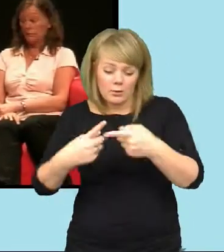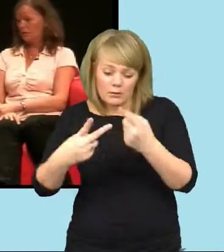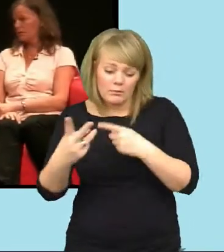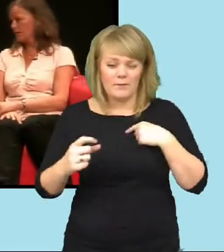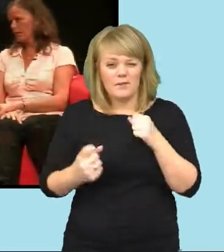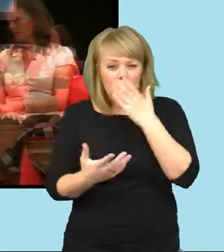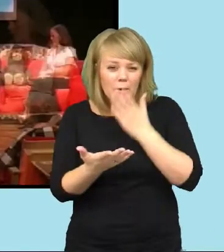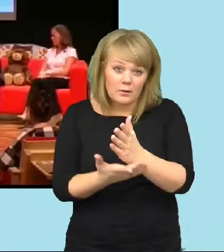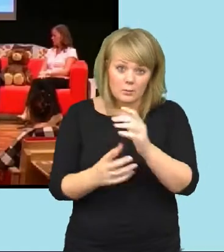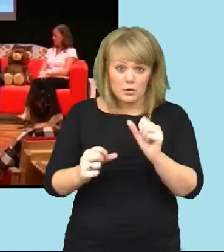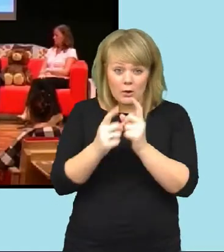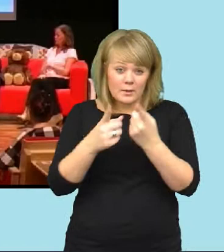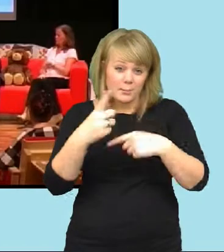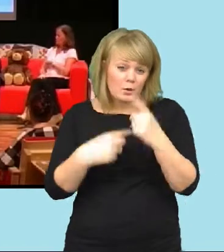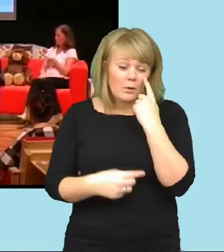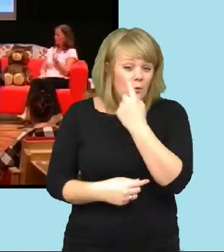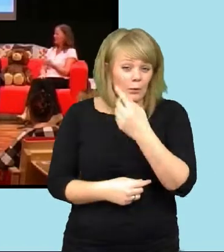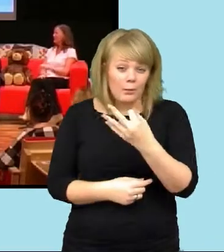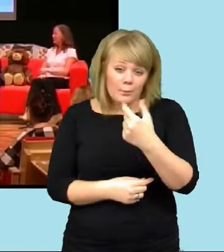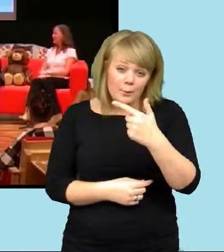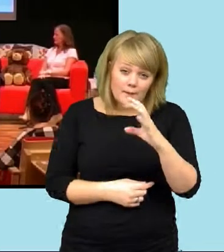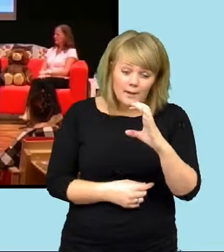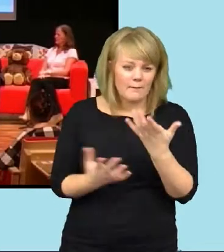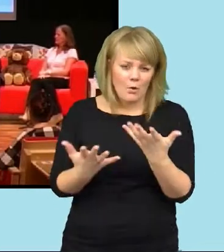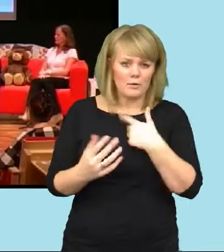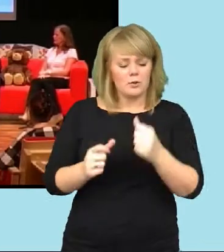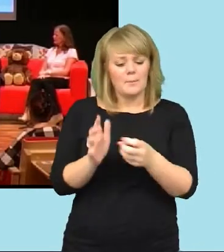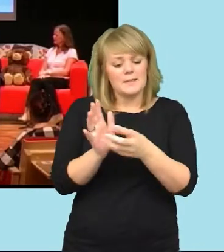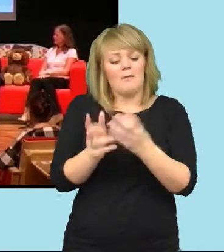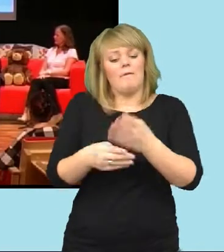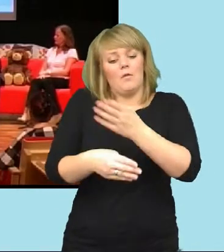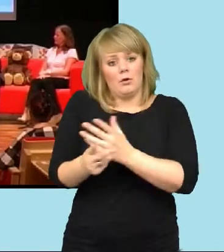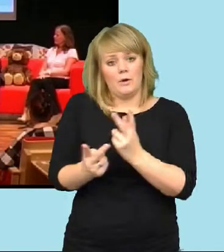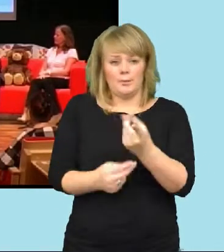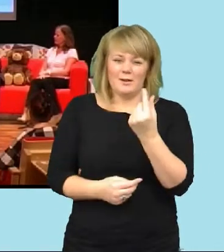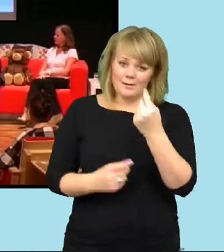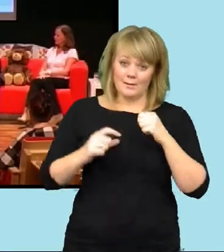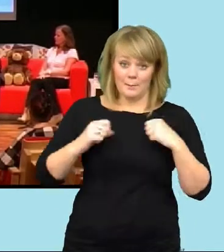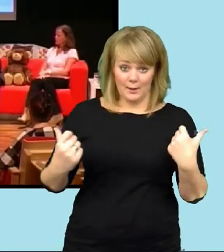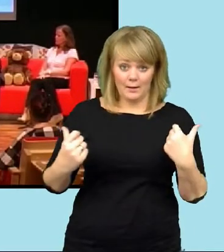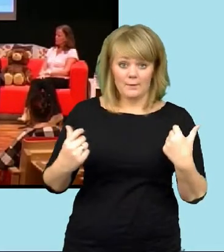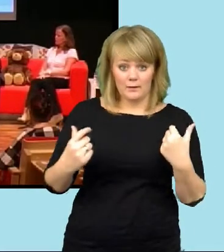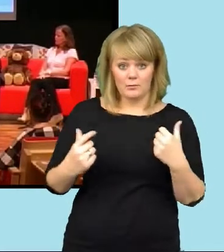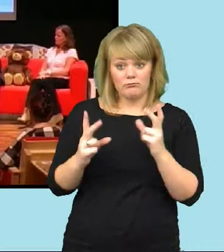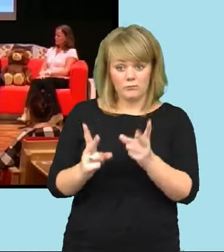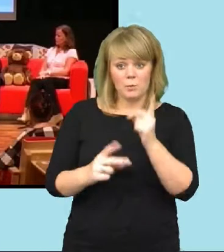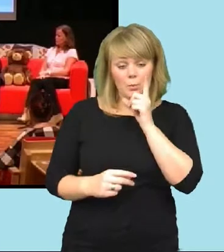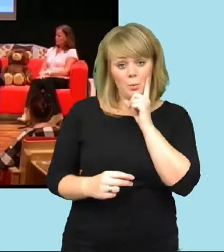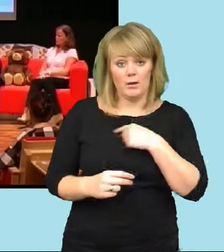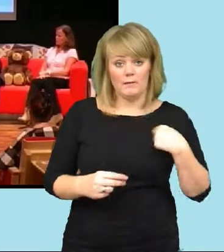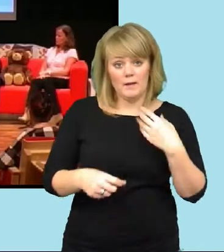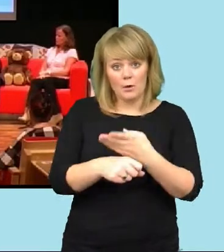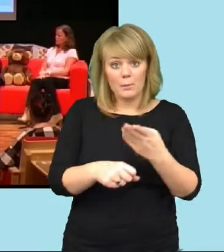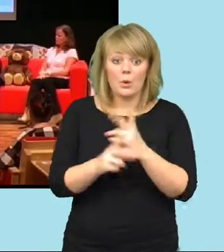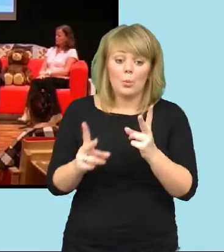det är ögonprotesen som ska bytas. Och det kommer, ja, man beskriver innan så hon är lite förberedd. Mm. Så det är väl det vi gör. Sen brukar